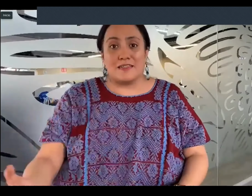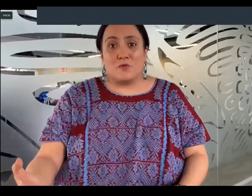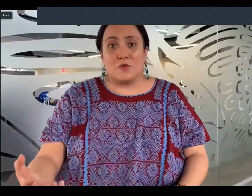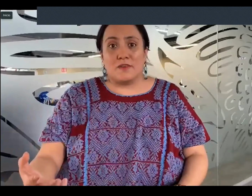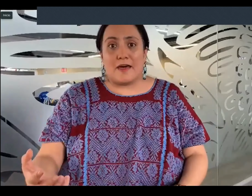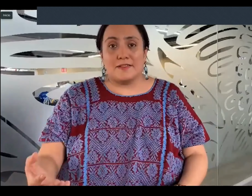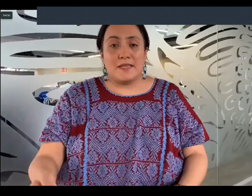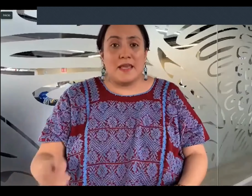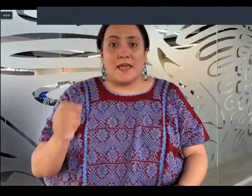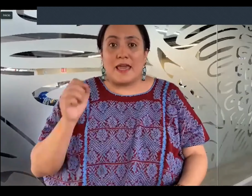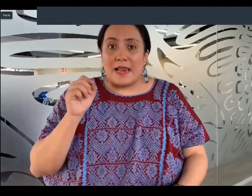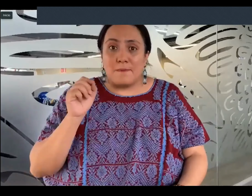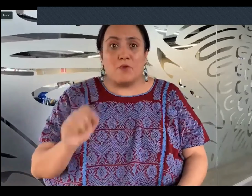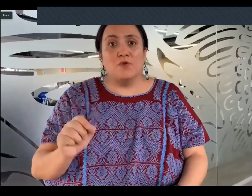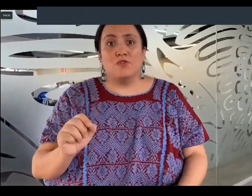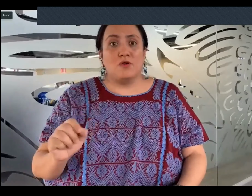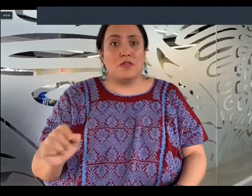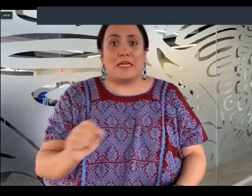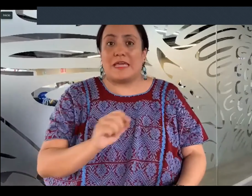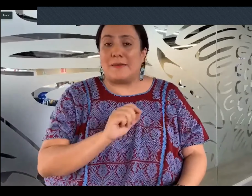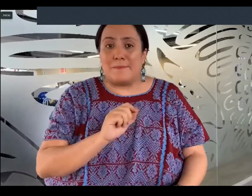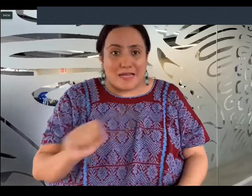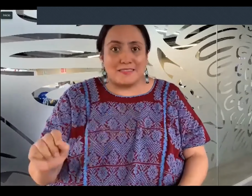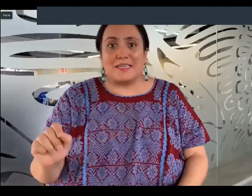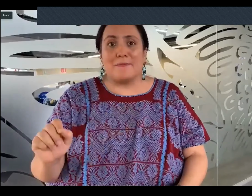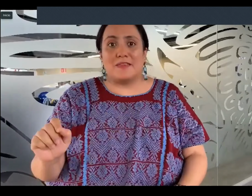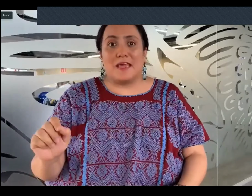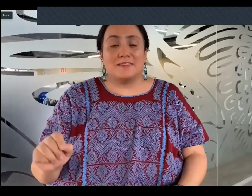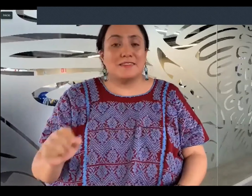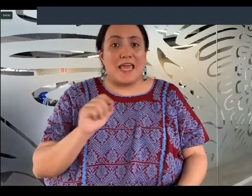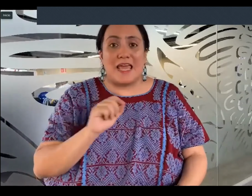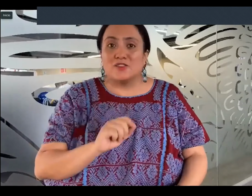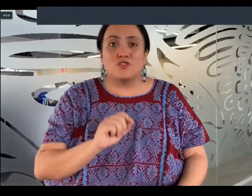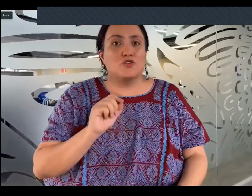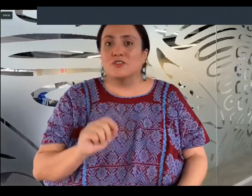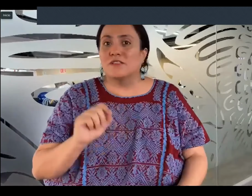programmes axés sur les personnes, sur les communautés?